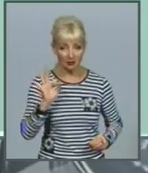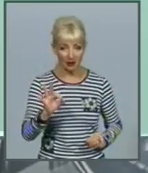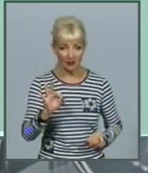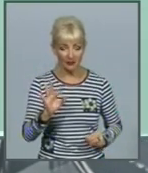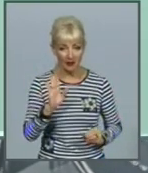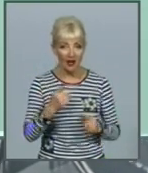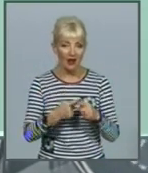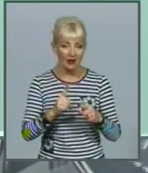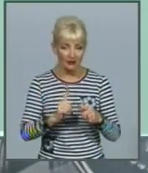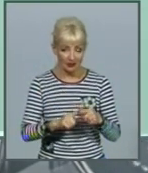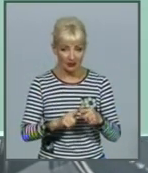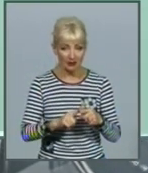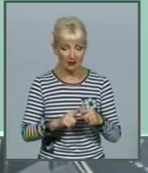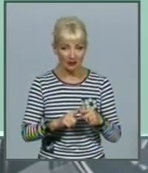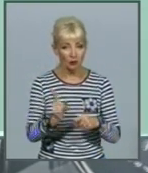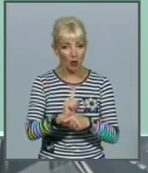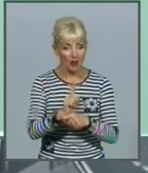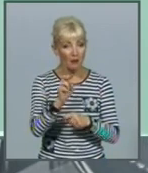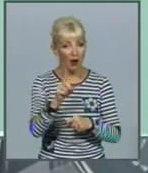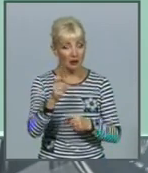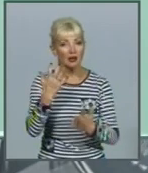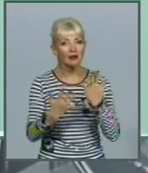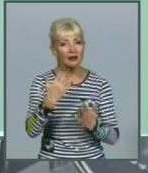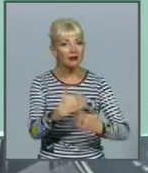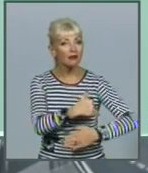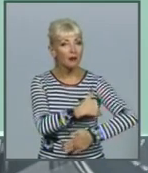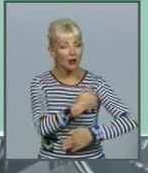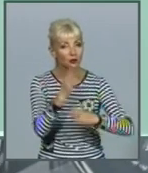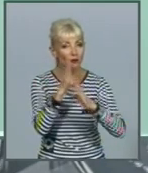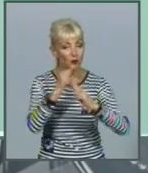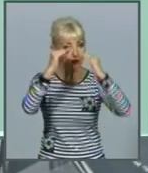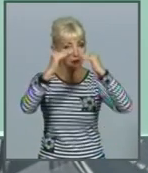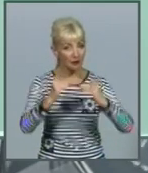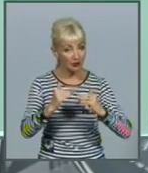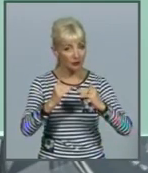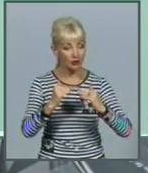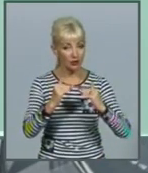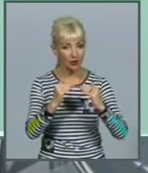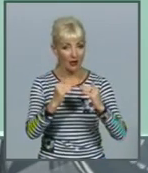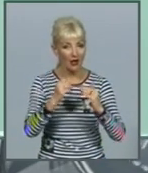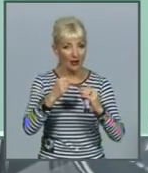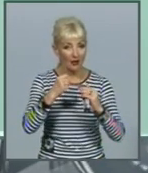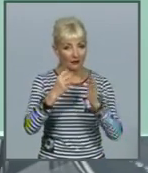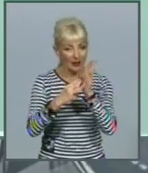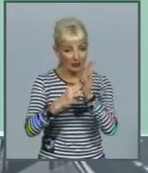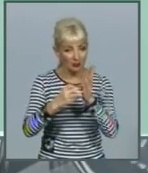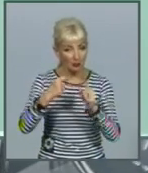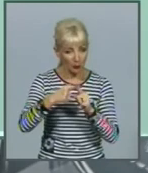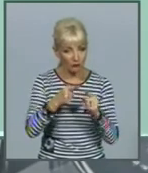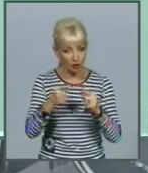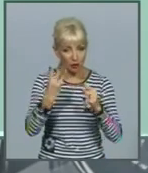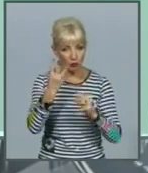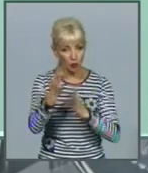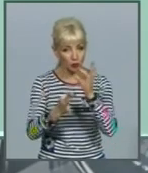якщо температура знижується ніж 8 градусів в течение 3 суток до 15 октября, то отопительний